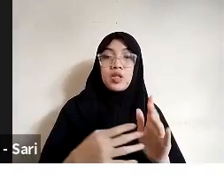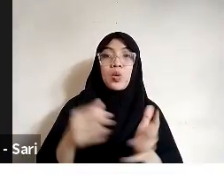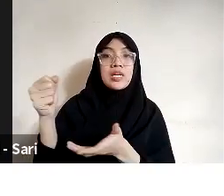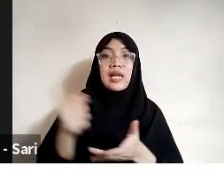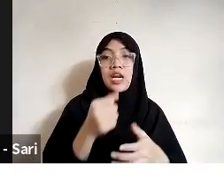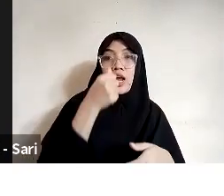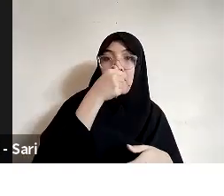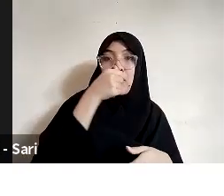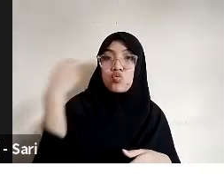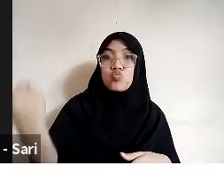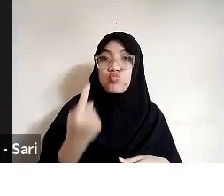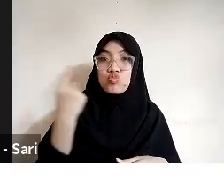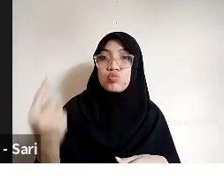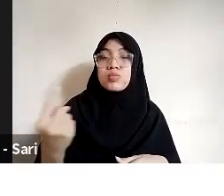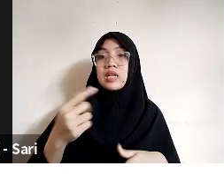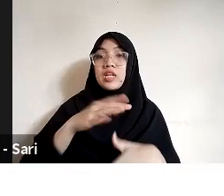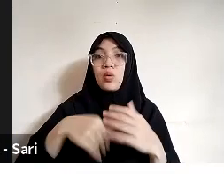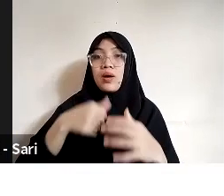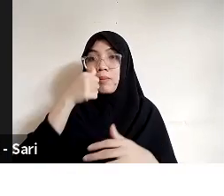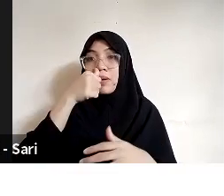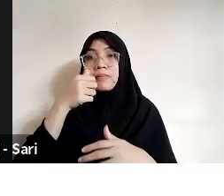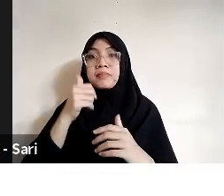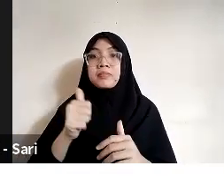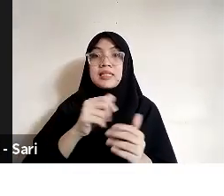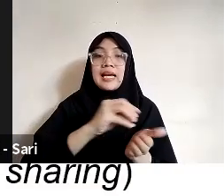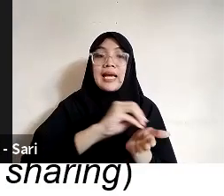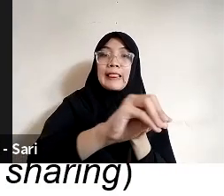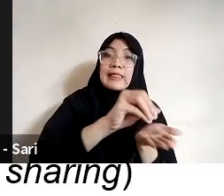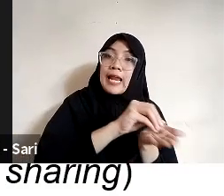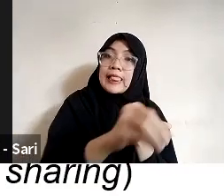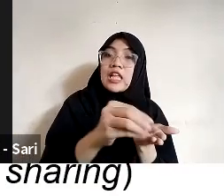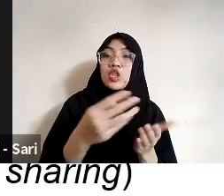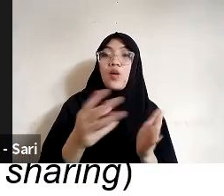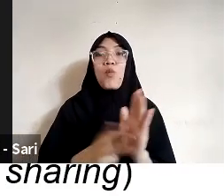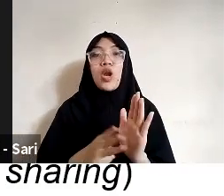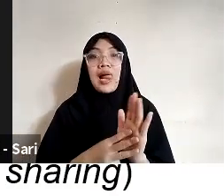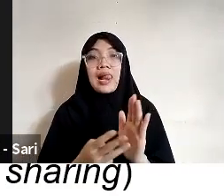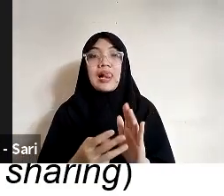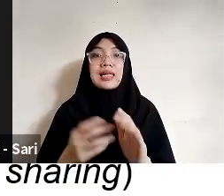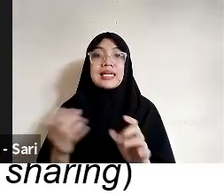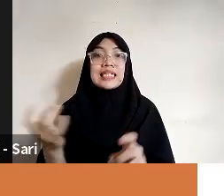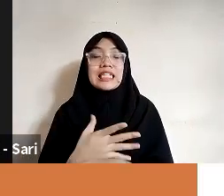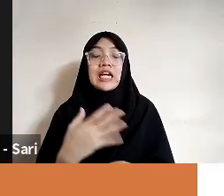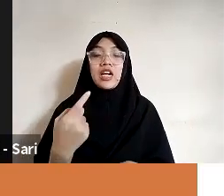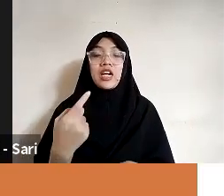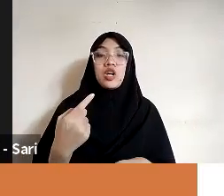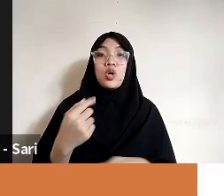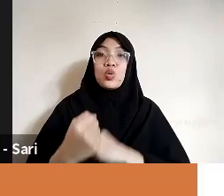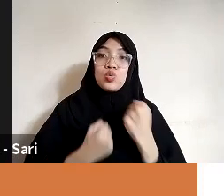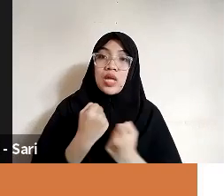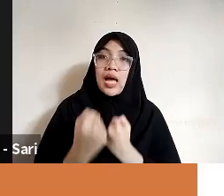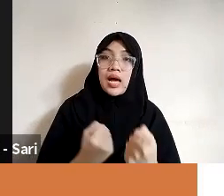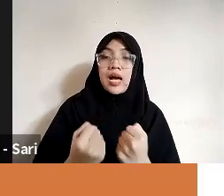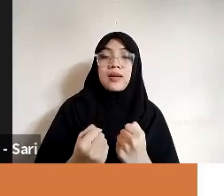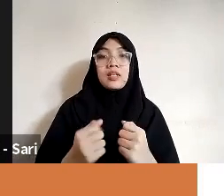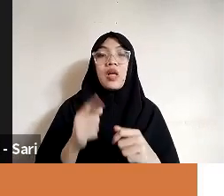umum supaya bank-bank itu bisa memberikan kredit modal kerja pada dunia usaha. Jadi itulah